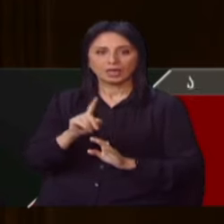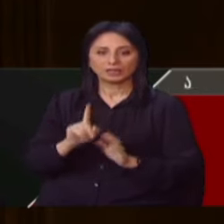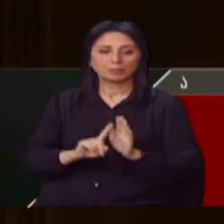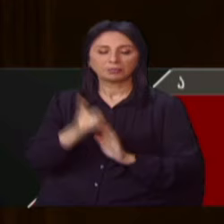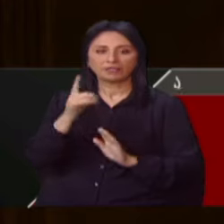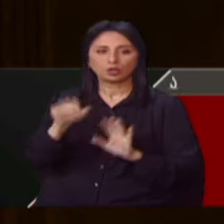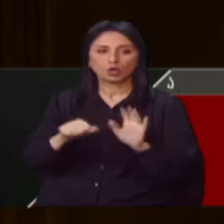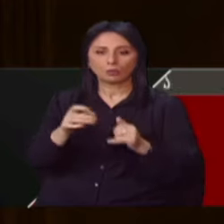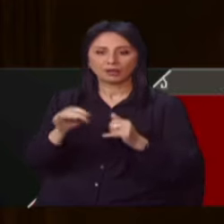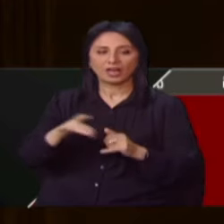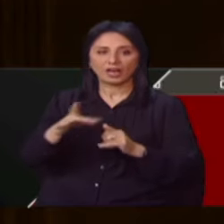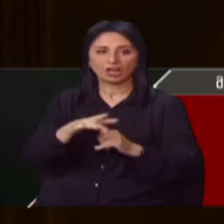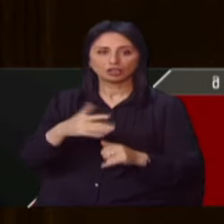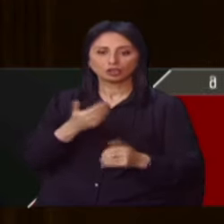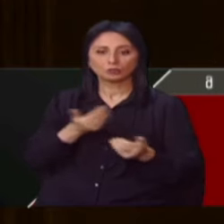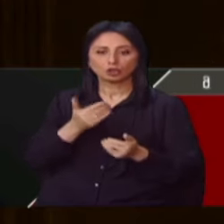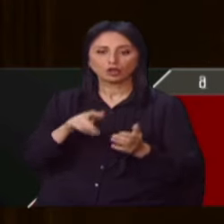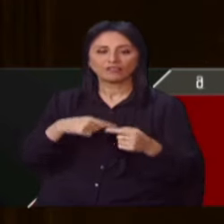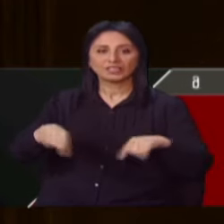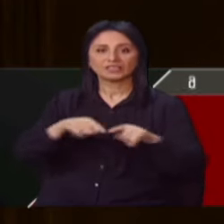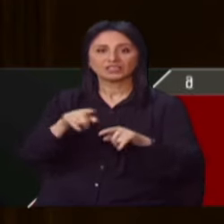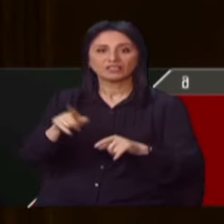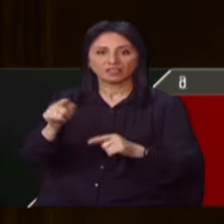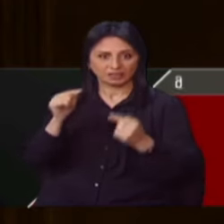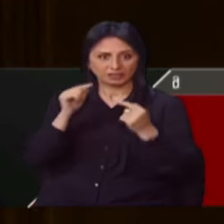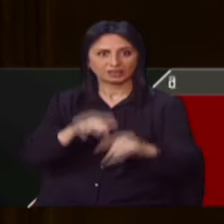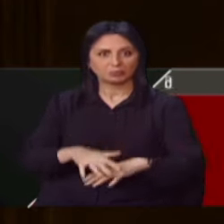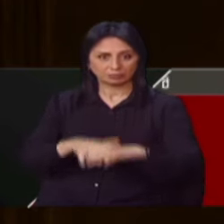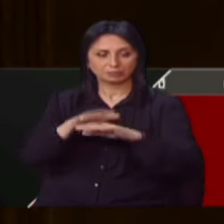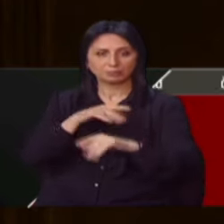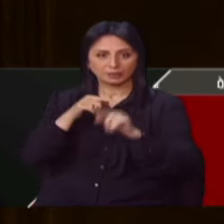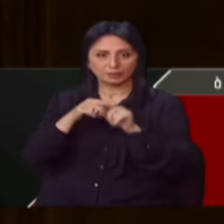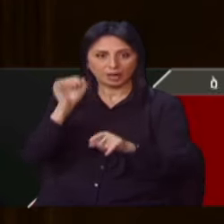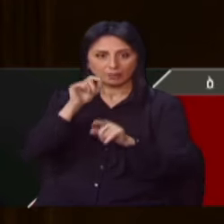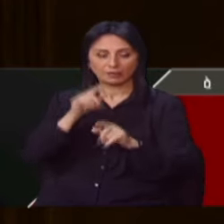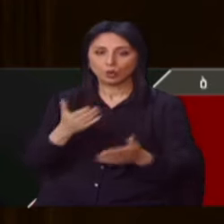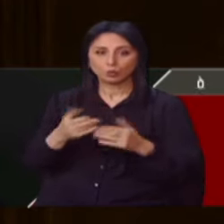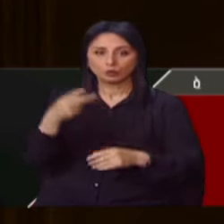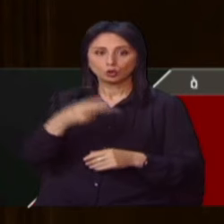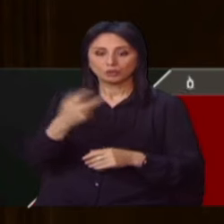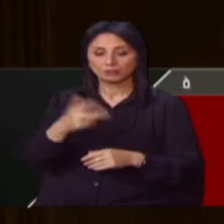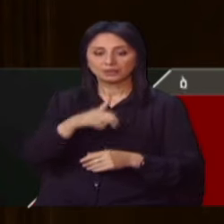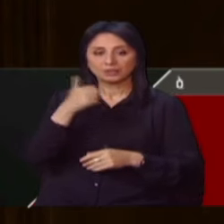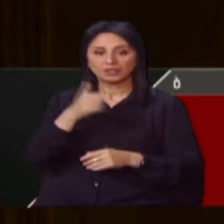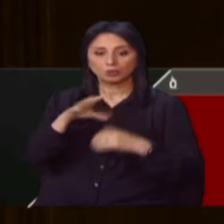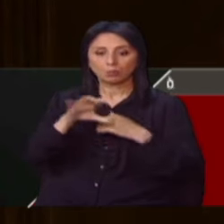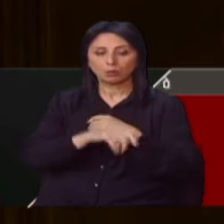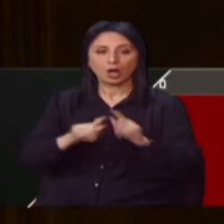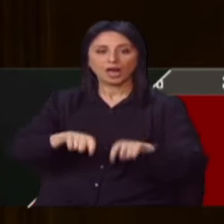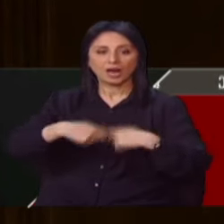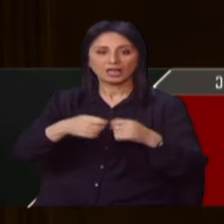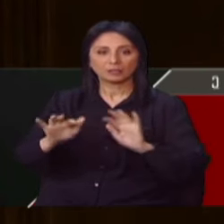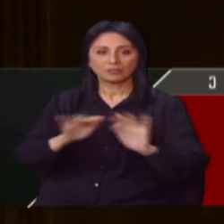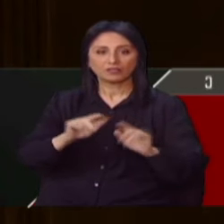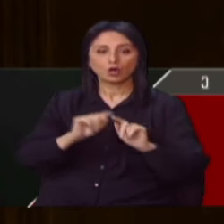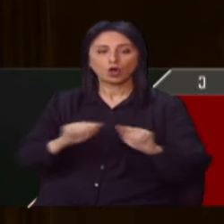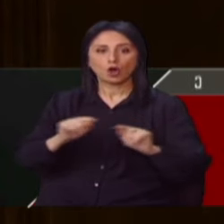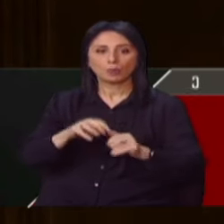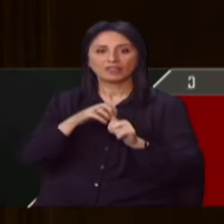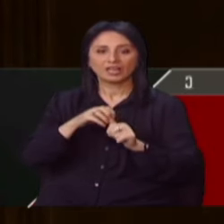თავდაპირველად ოკუპირებულ რეგიონში მცხოვრების საზოგადოების მხრიდან დიდი წინააღმდეგობა მოჰყვა. თუმცა 2023 წლის ბოლოს გადაცემის პროცესს